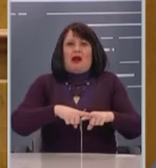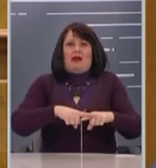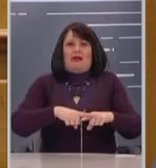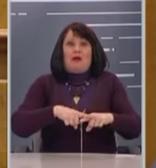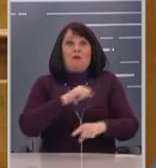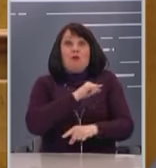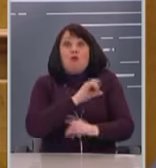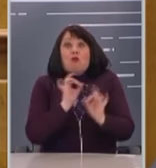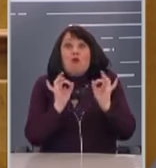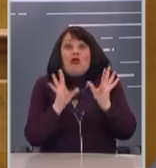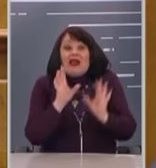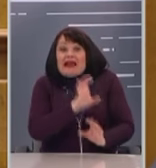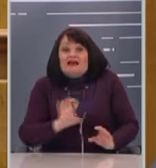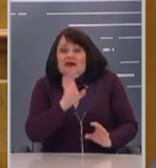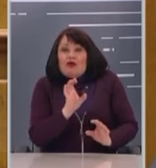εσείς τότε τι κάνατε?